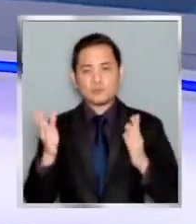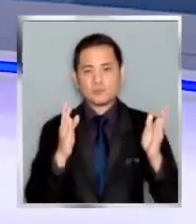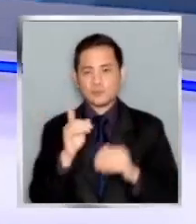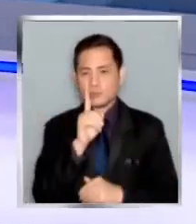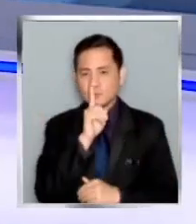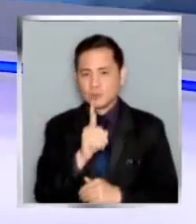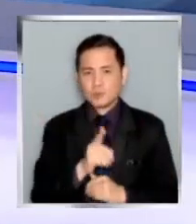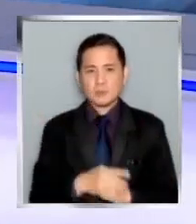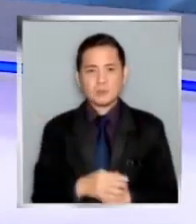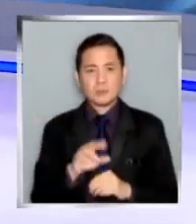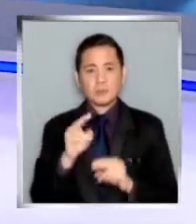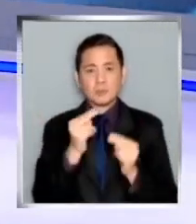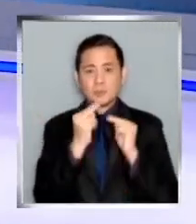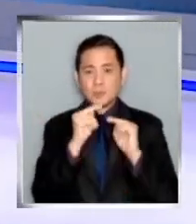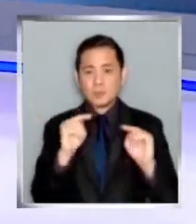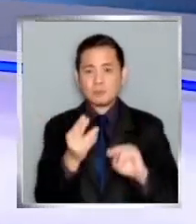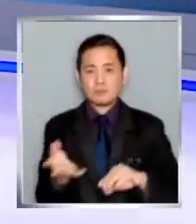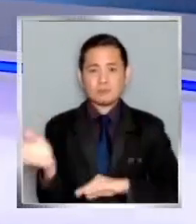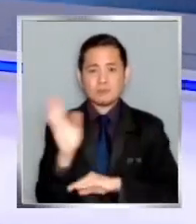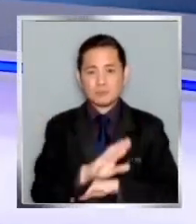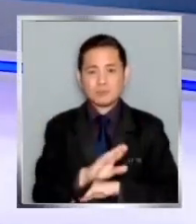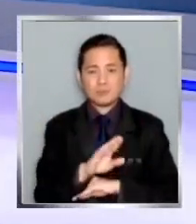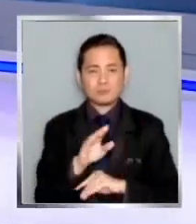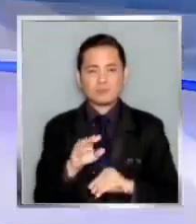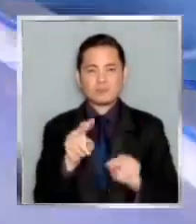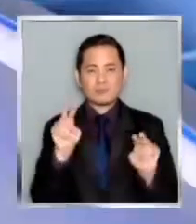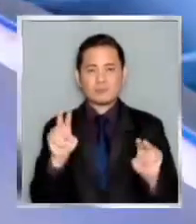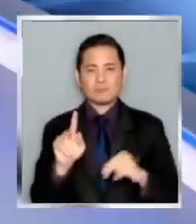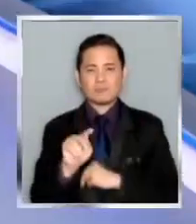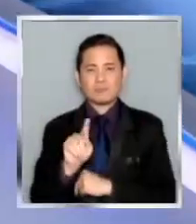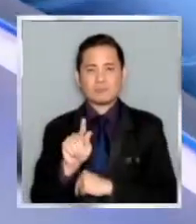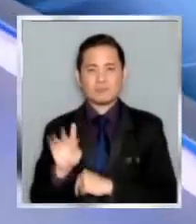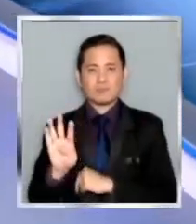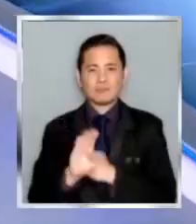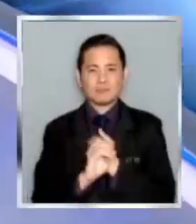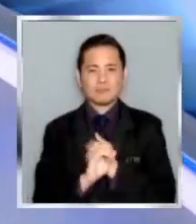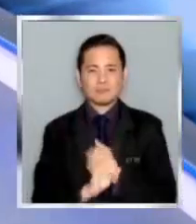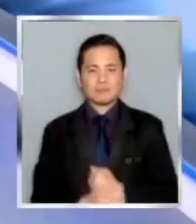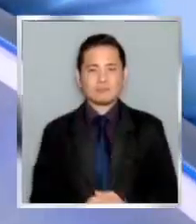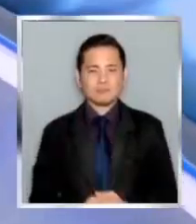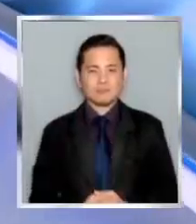dahil hindi natutulog ang balita, nakatutok kami 24 oras.